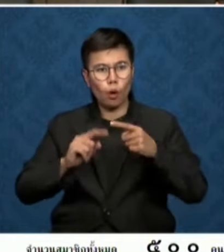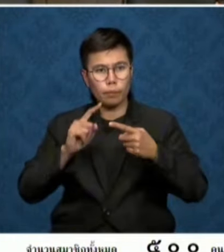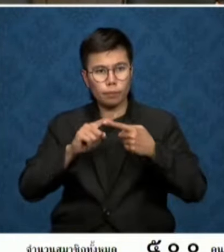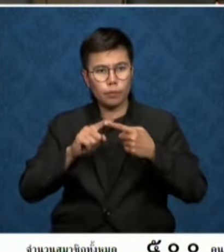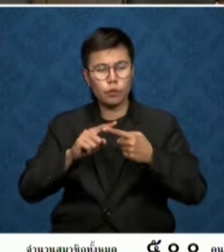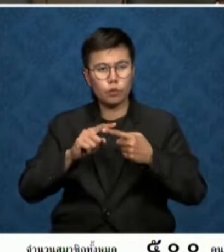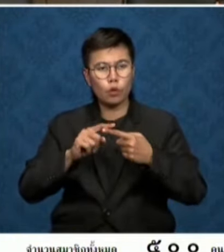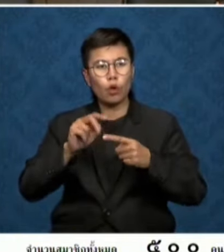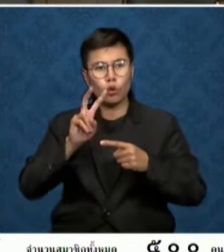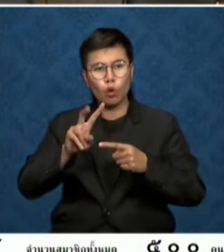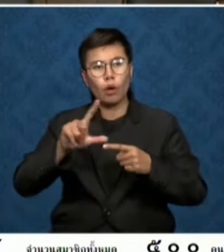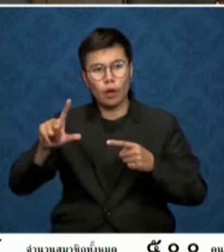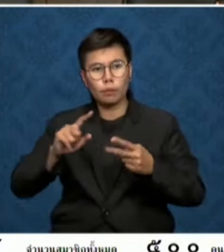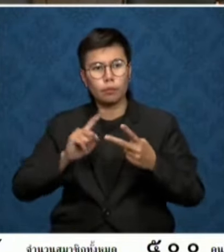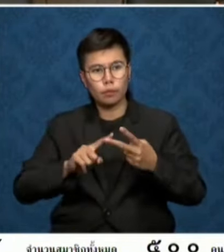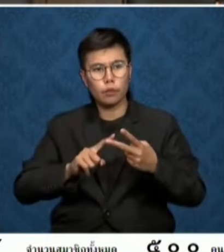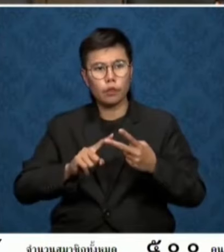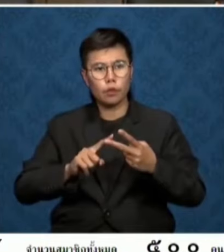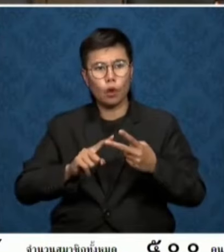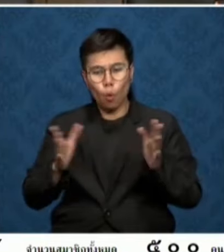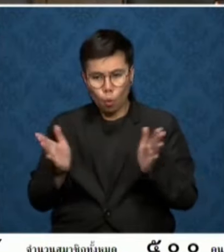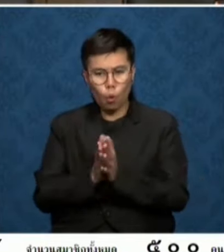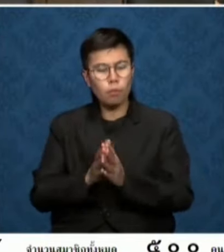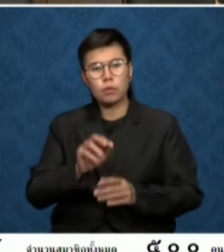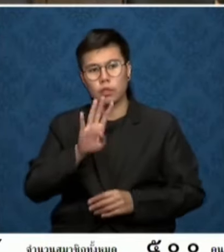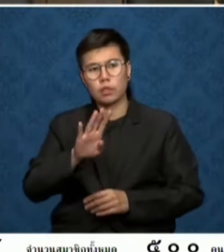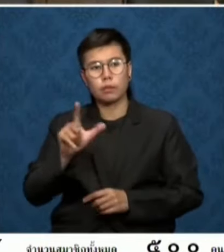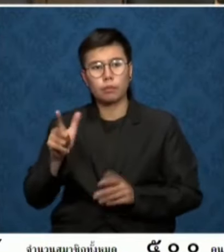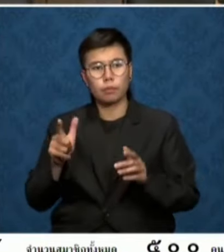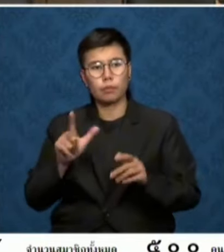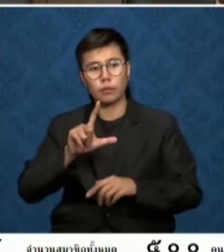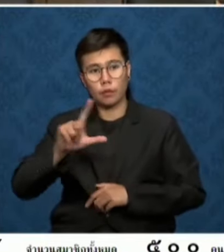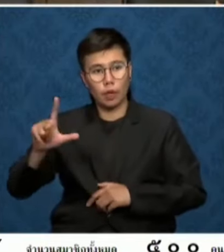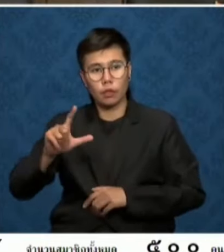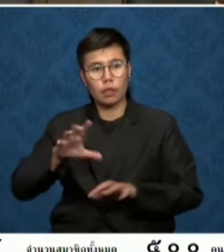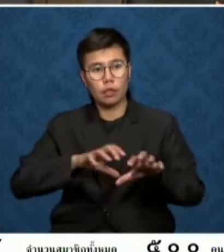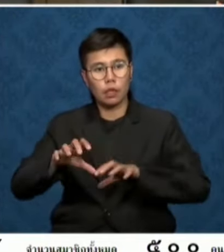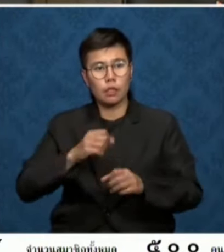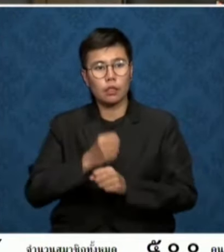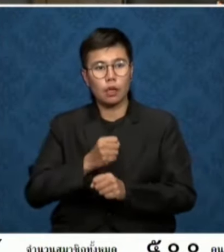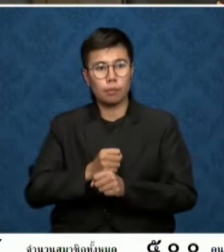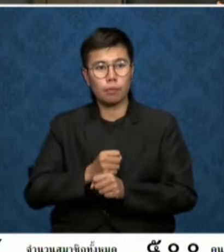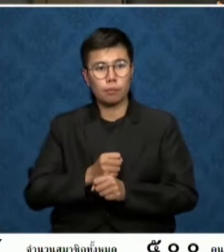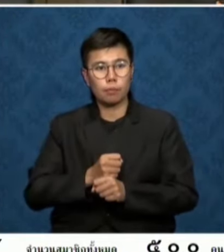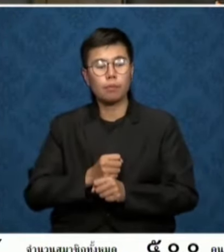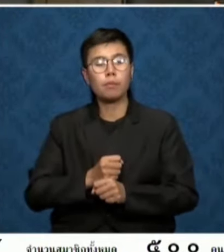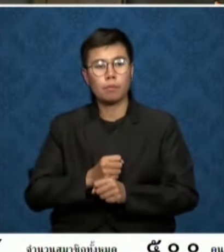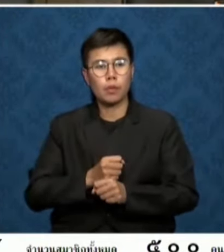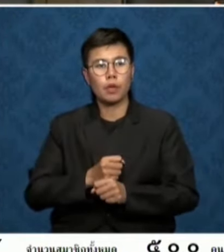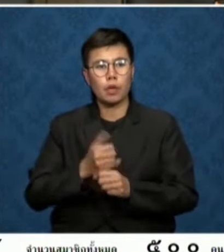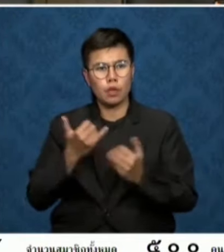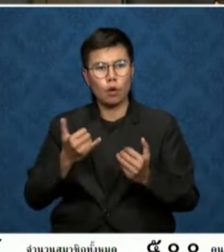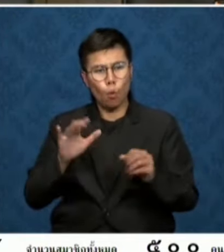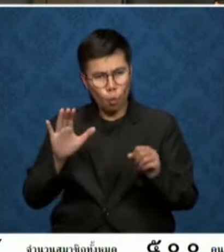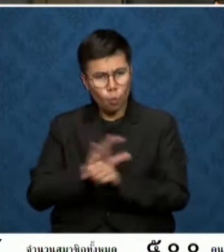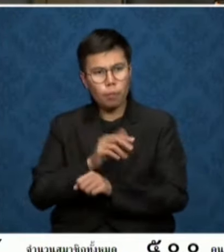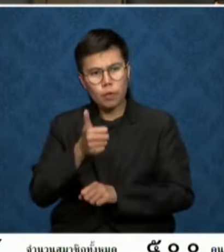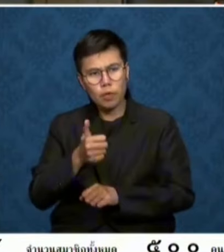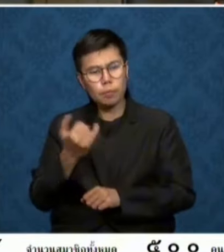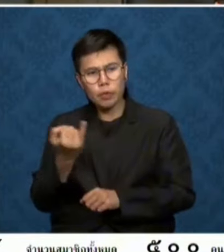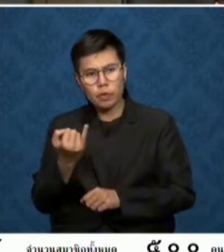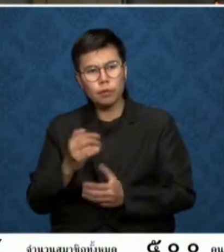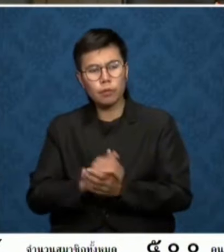2ล้านบาท2โครงการก็ดันไป4ล้านบาทนะครับเป็นค่าจัดทำค่าอะไรก็แล้วแต่เห็นไหมครับว่ามันคุ้มค่าหรือเปล่านะครับยังไม่รวม